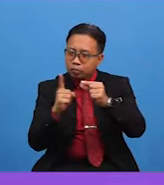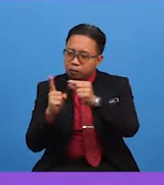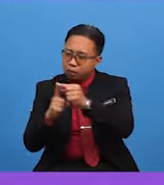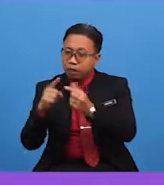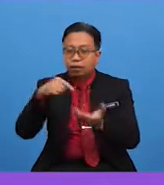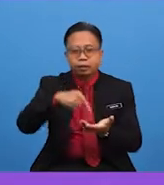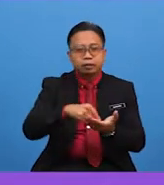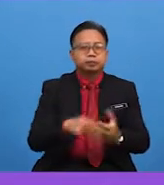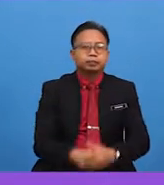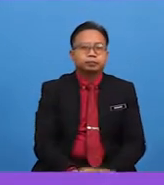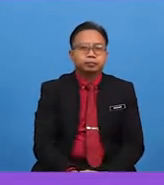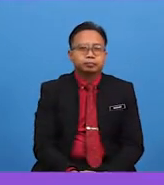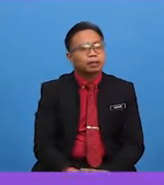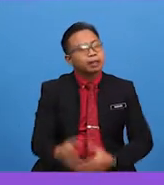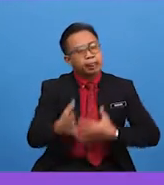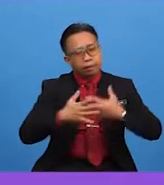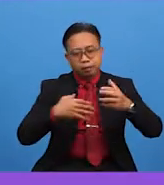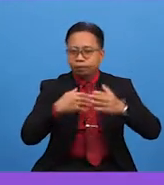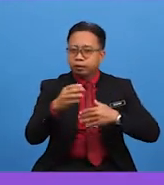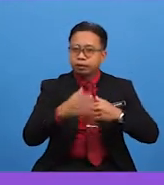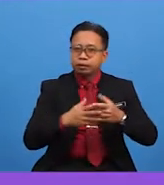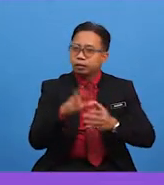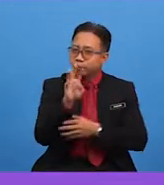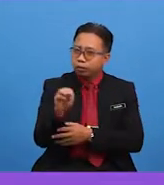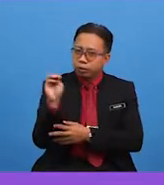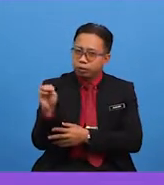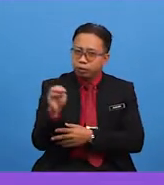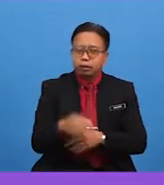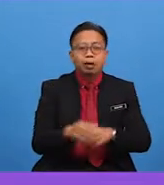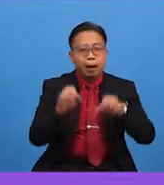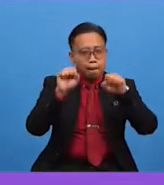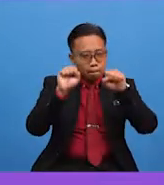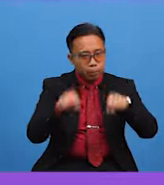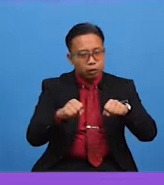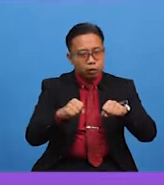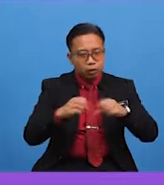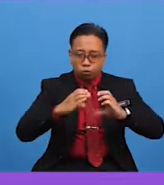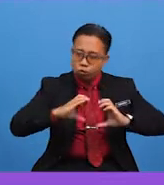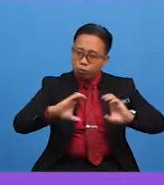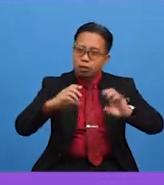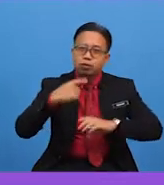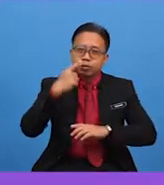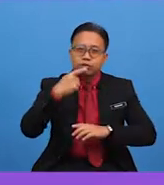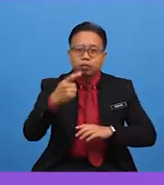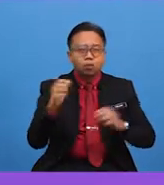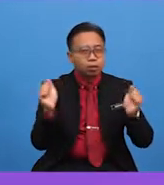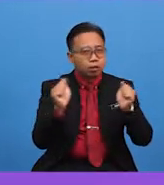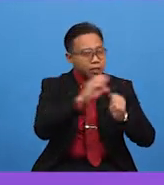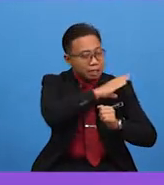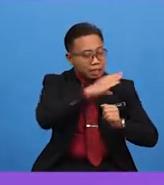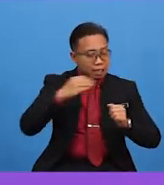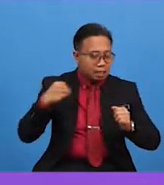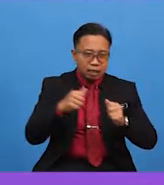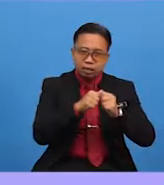perkataan-perkataan ini. Tak apa, murid-murid boleh cuba sebut dan ikut